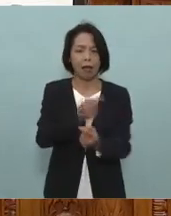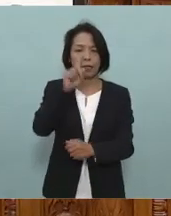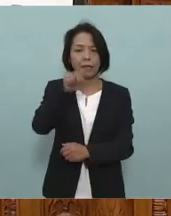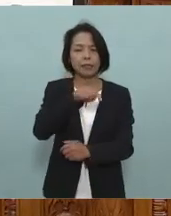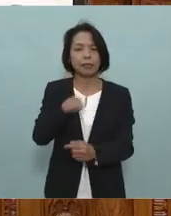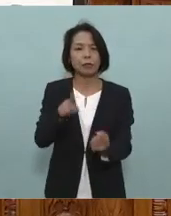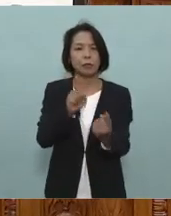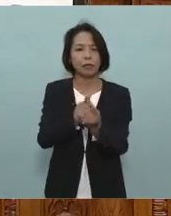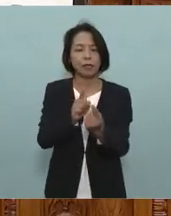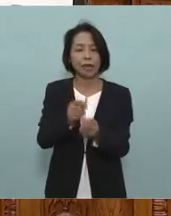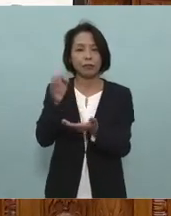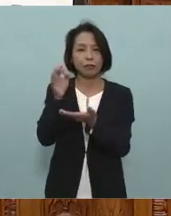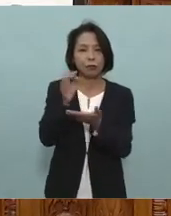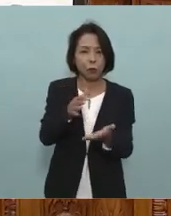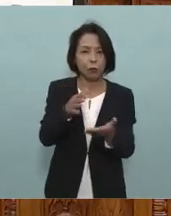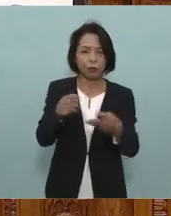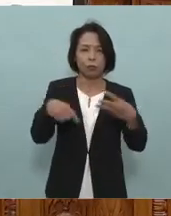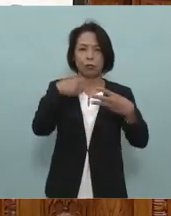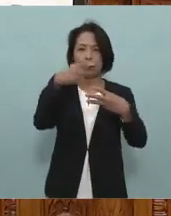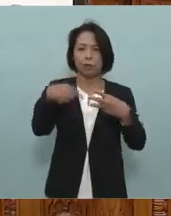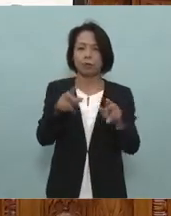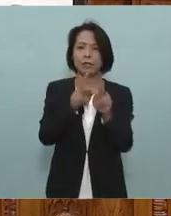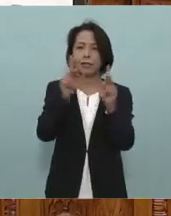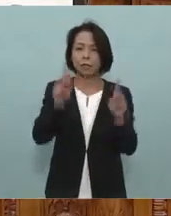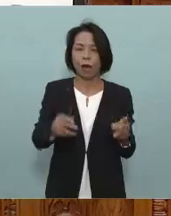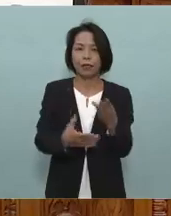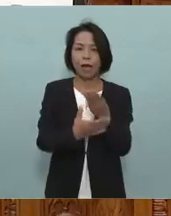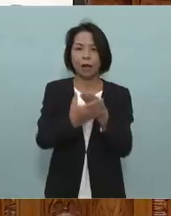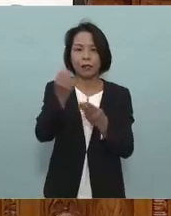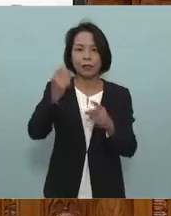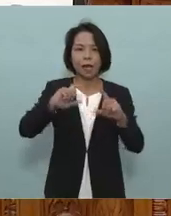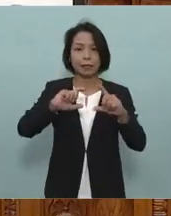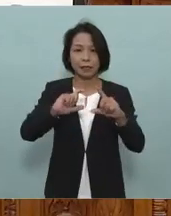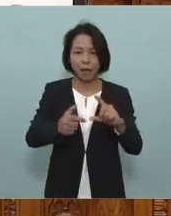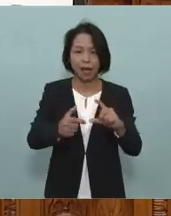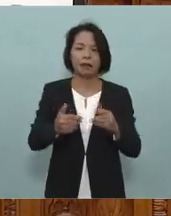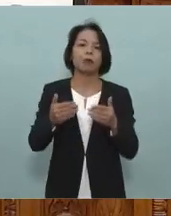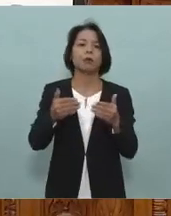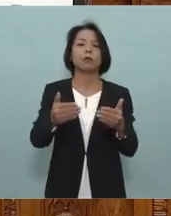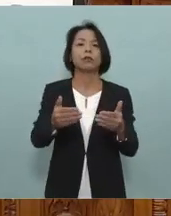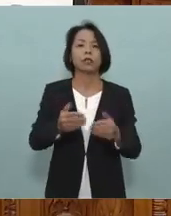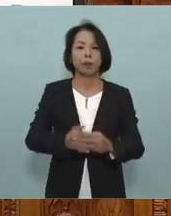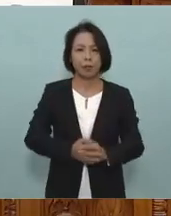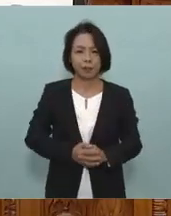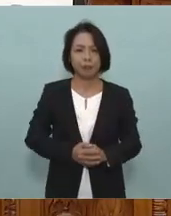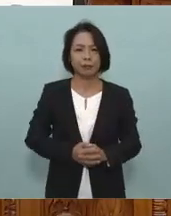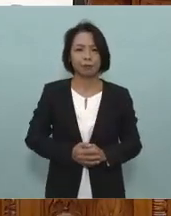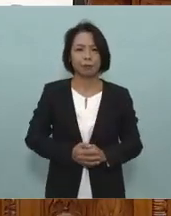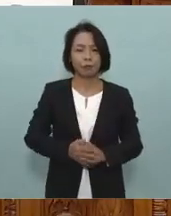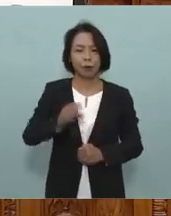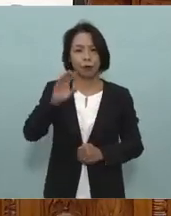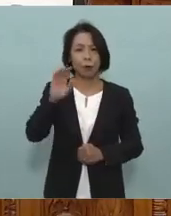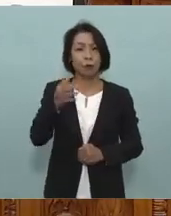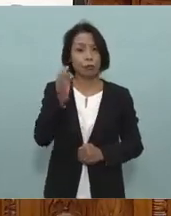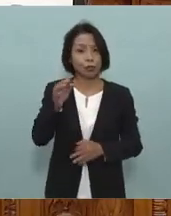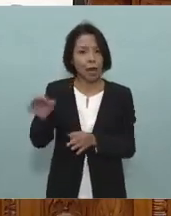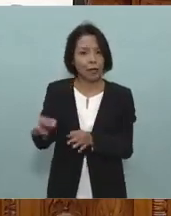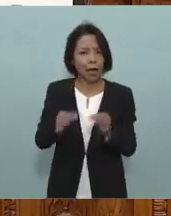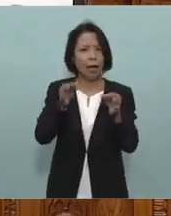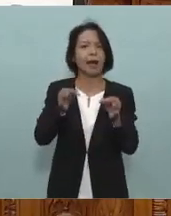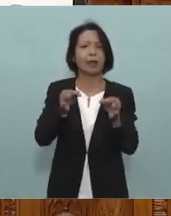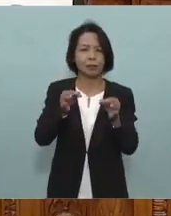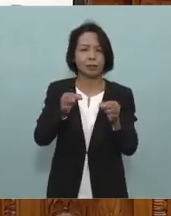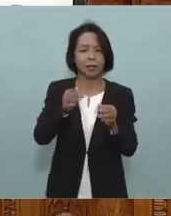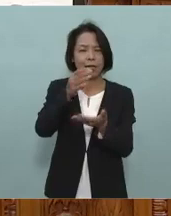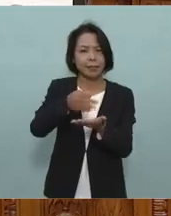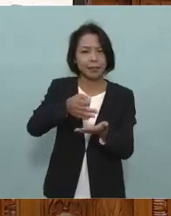への投資という3つを課題の一体的改革を進めます物価高が進み